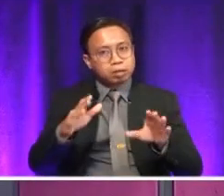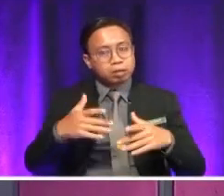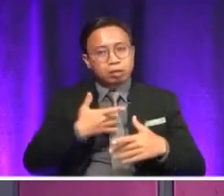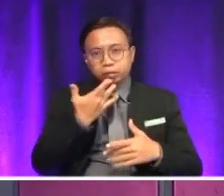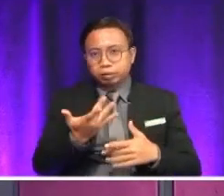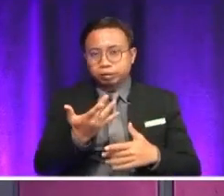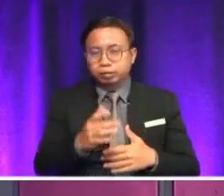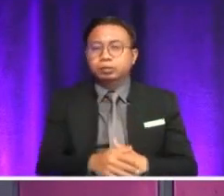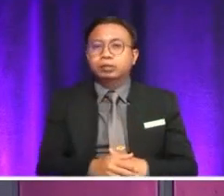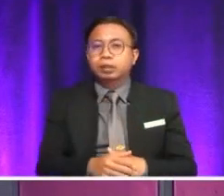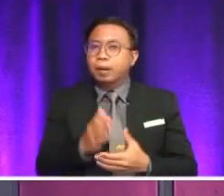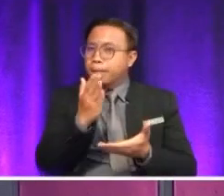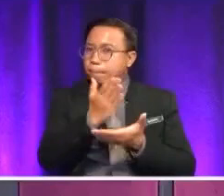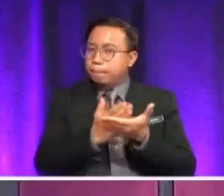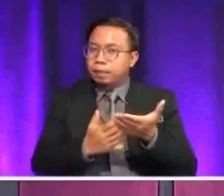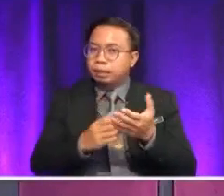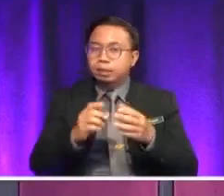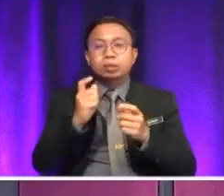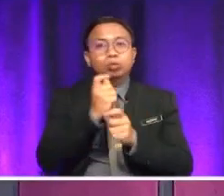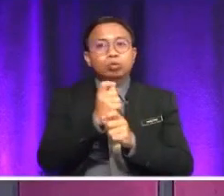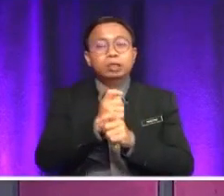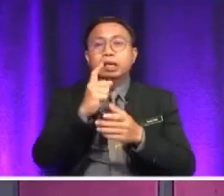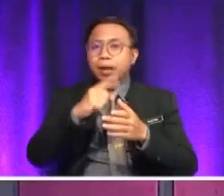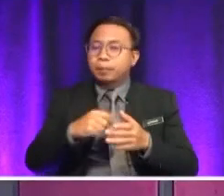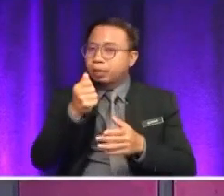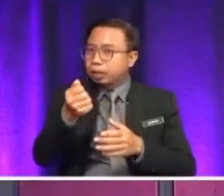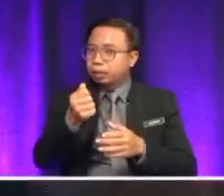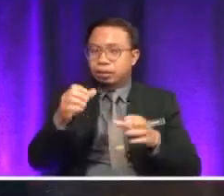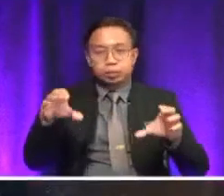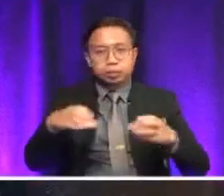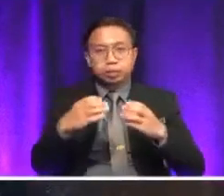dengan pembahagian tugasan tersebut. Apa yang anda akan lakukan?